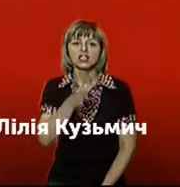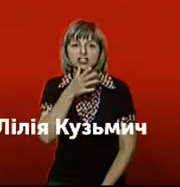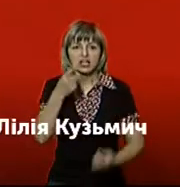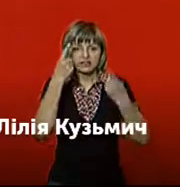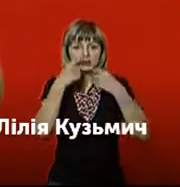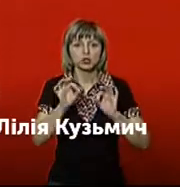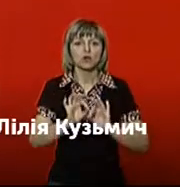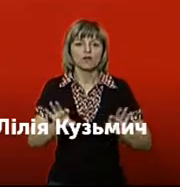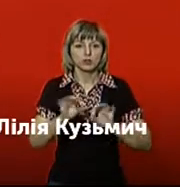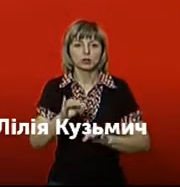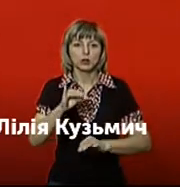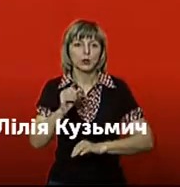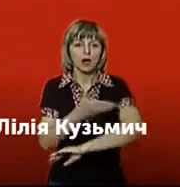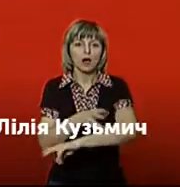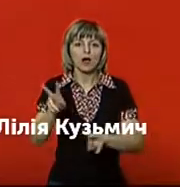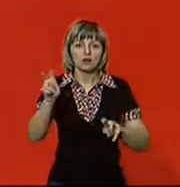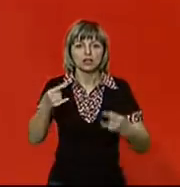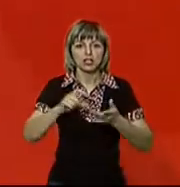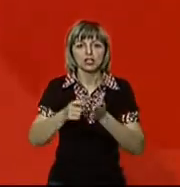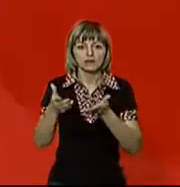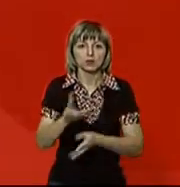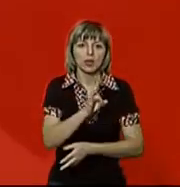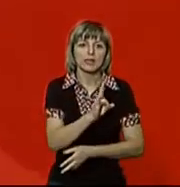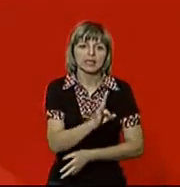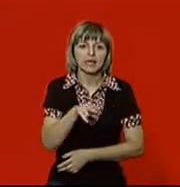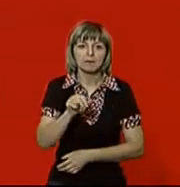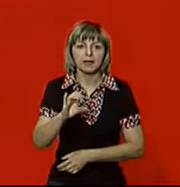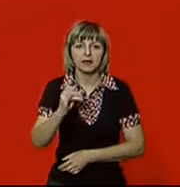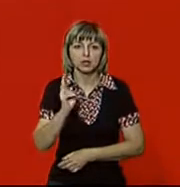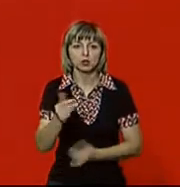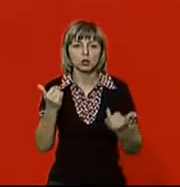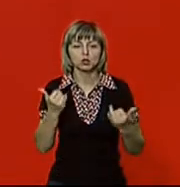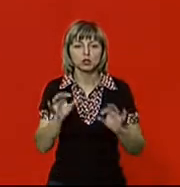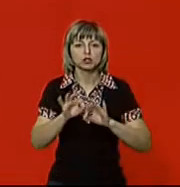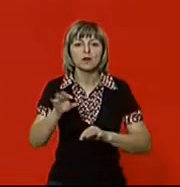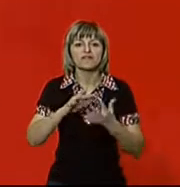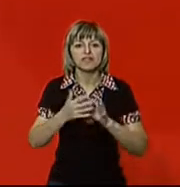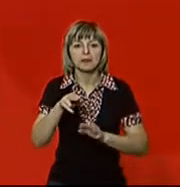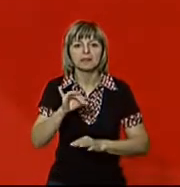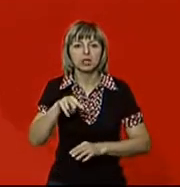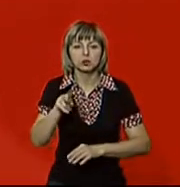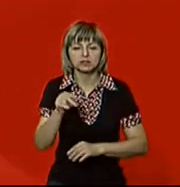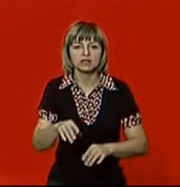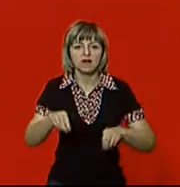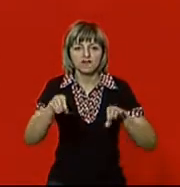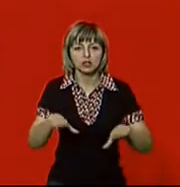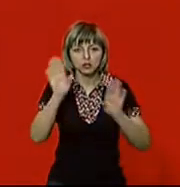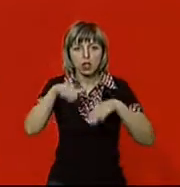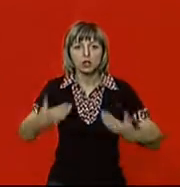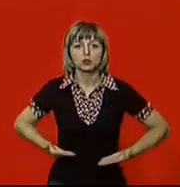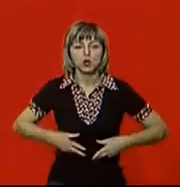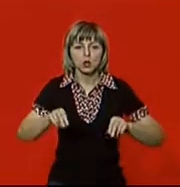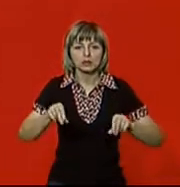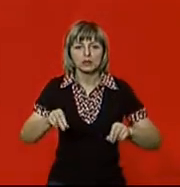Час інформаційного випуску «Новини Волині» у студії Надія Панасюк. У випуску розповімо. Сьогодні у Прилуцькому вирішували долю земельної ділянки, на